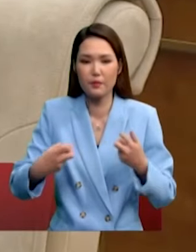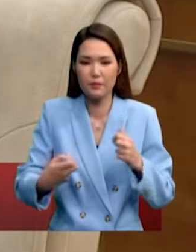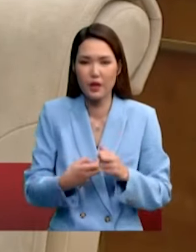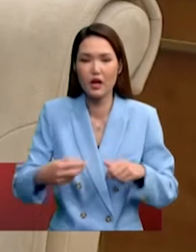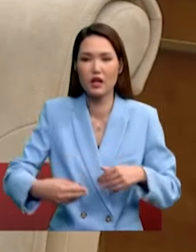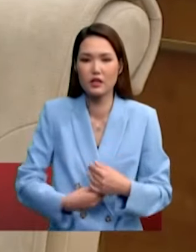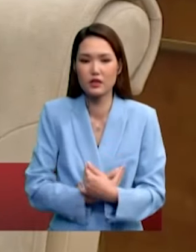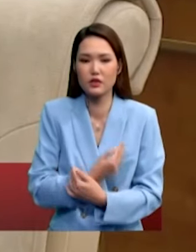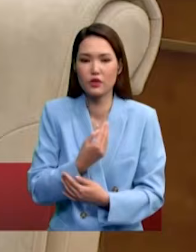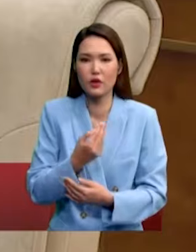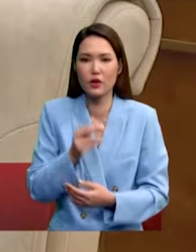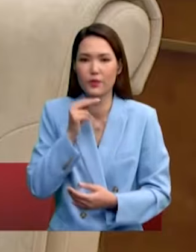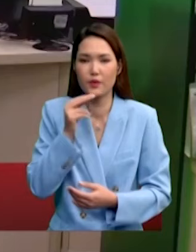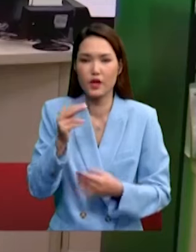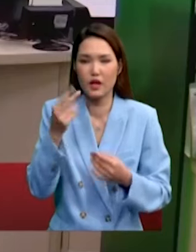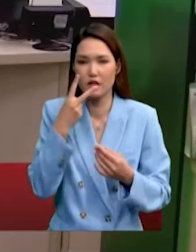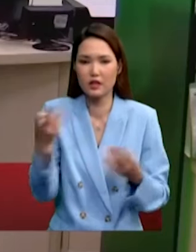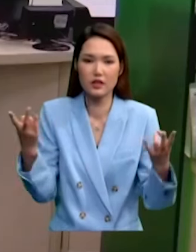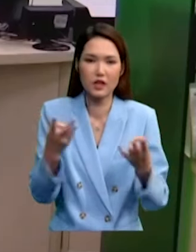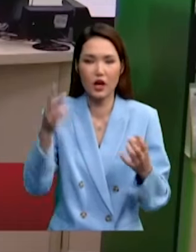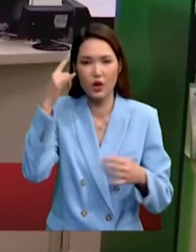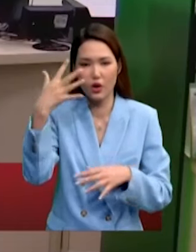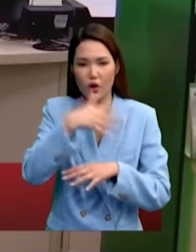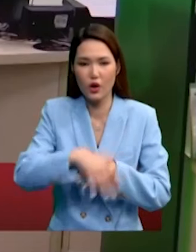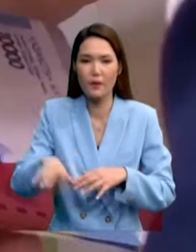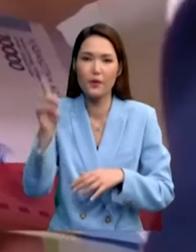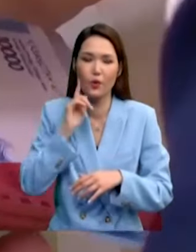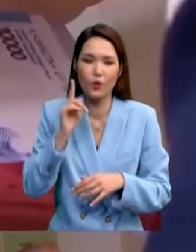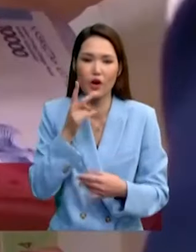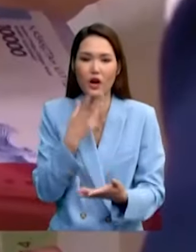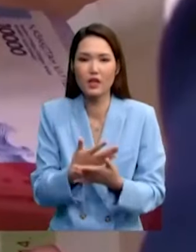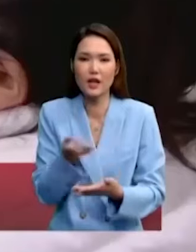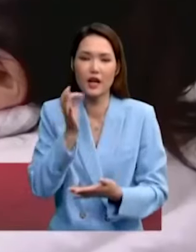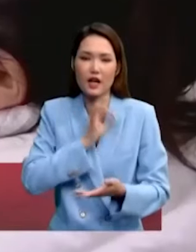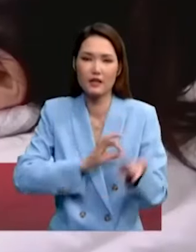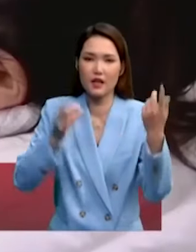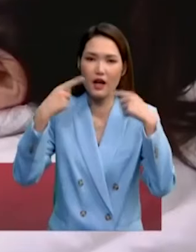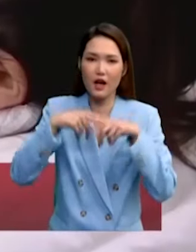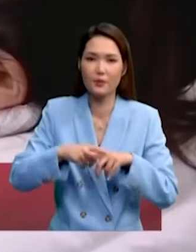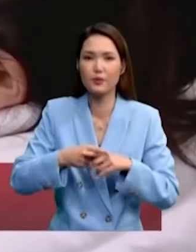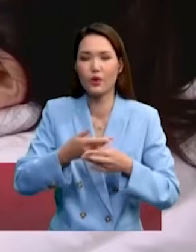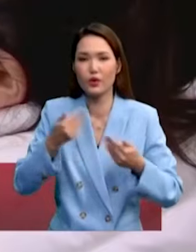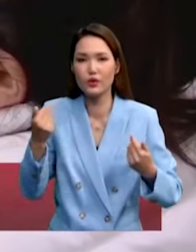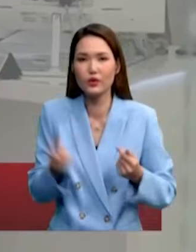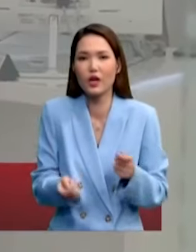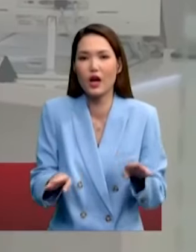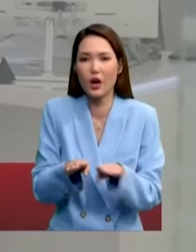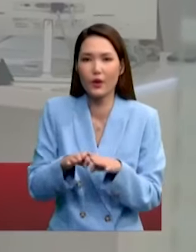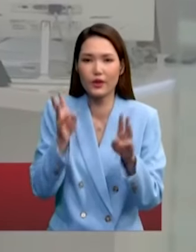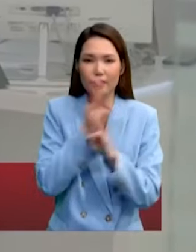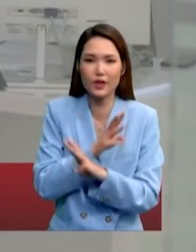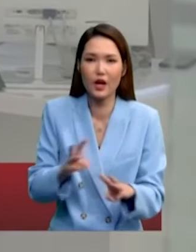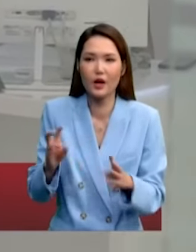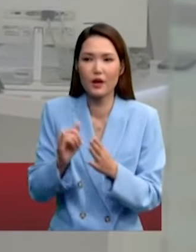қайта қарасақ. Ұққандарыңыздай, бұл уақыт шашара, тиімді механизмдер жоқ па байқайды. Сондай қар